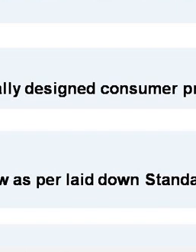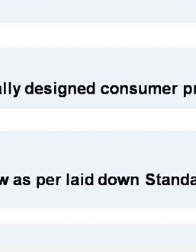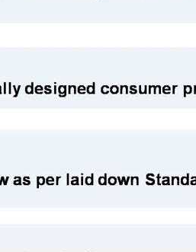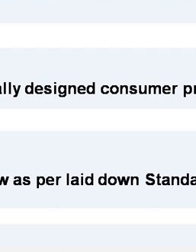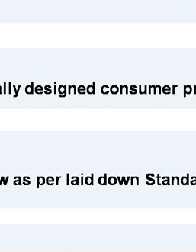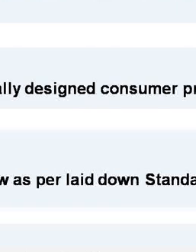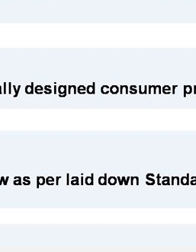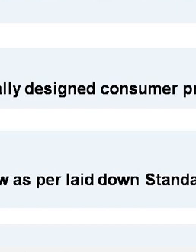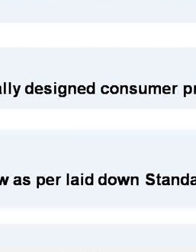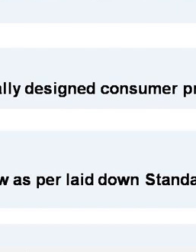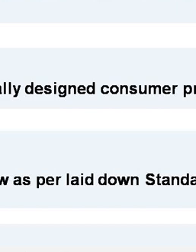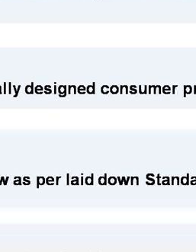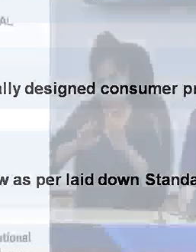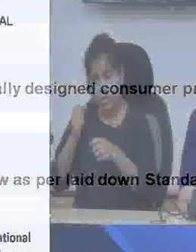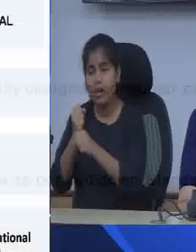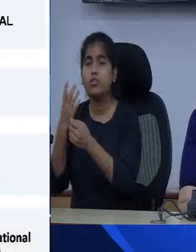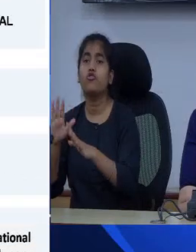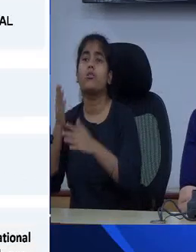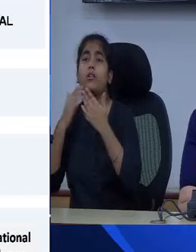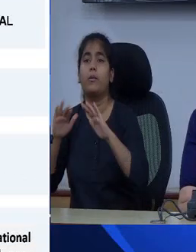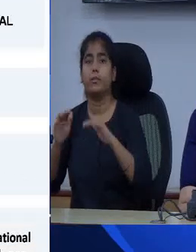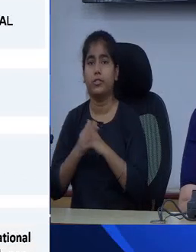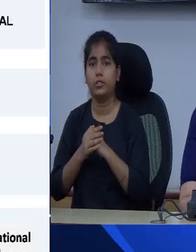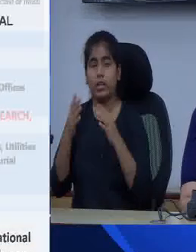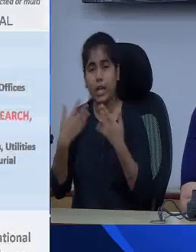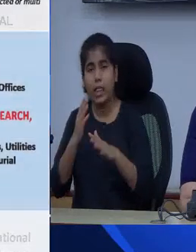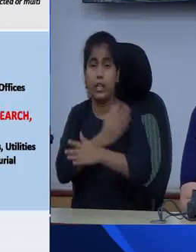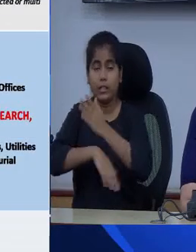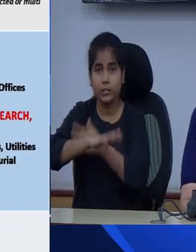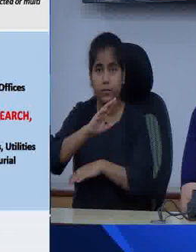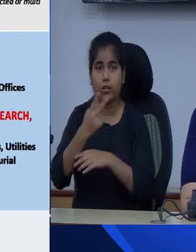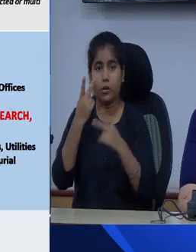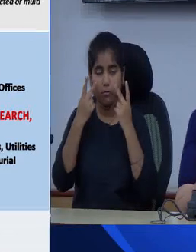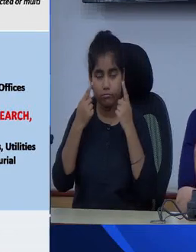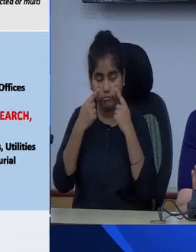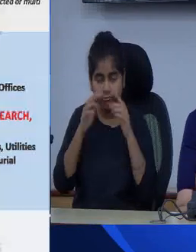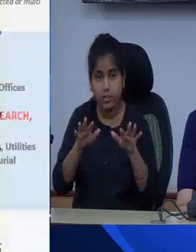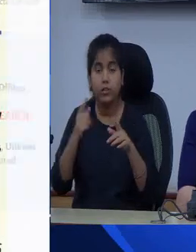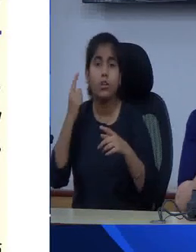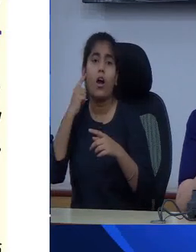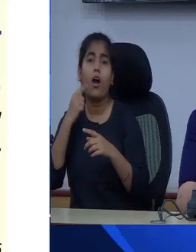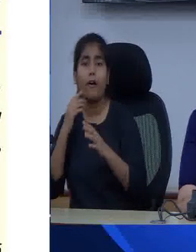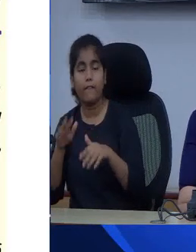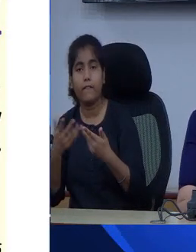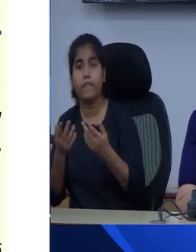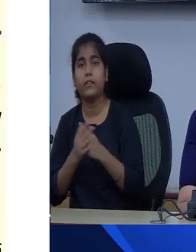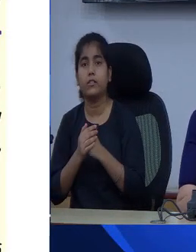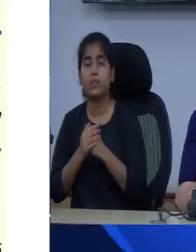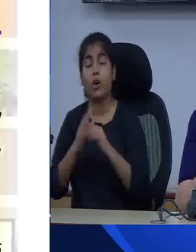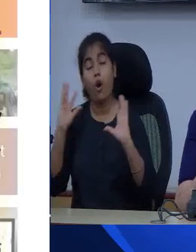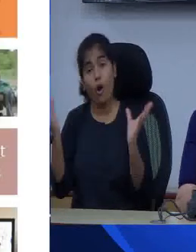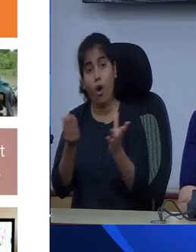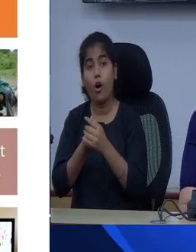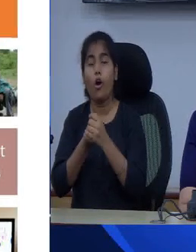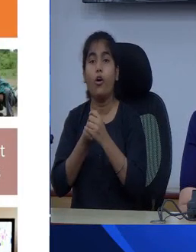हैं, चाहे वो चिल्ड्रन विद डिसेबिलिटी हो, किसी भी प्रकार की दिव्यांगता उन्हें हो, चाहे वो विजुअल इम्पेयरमेंट हो या हियरिंग इम्पेयरमेंट हो, वो सब